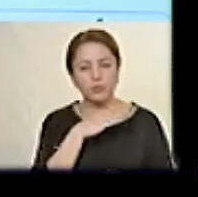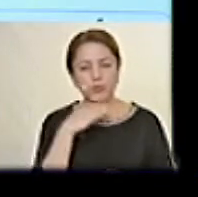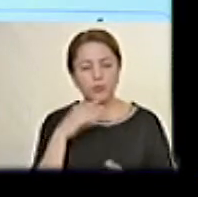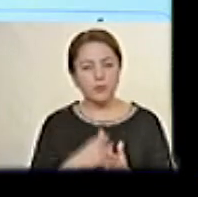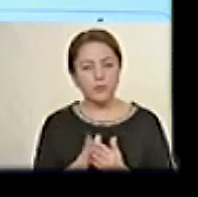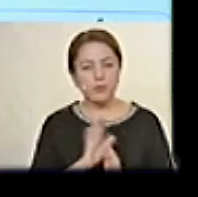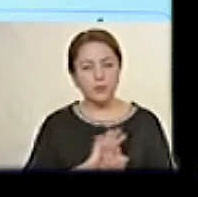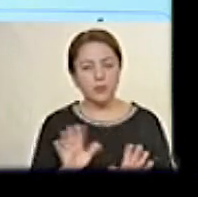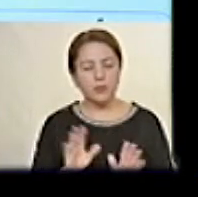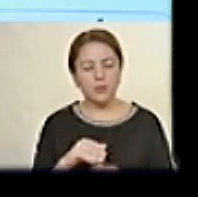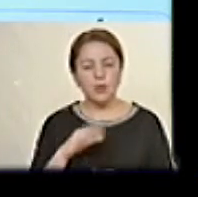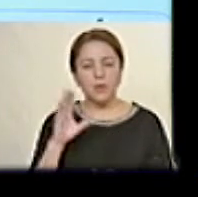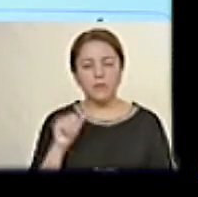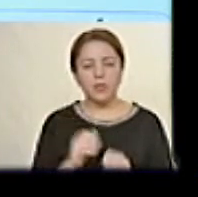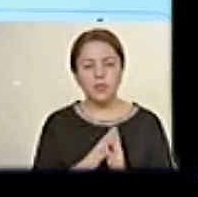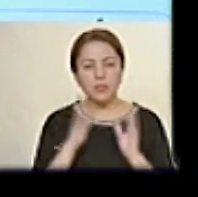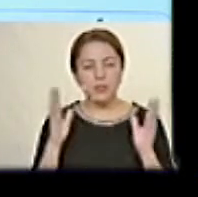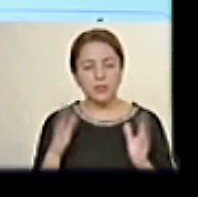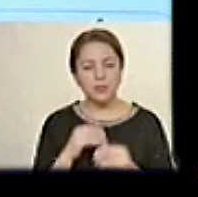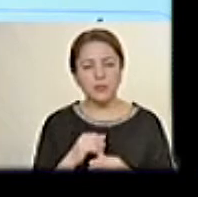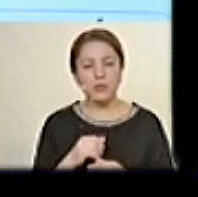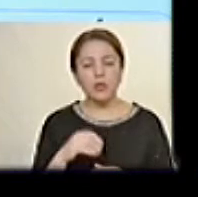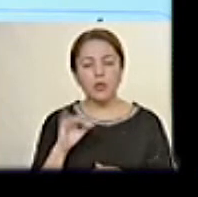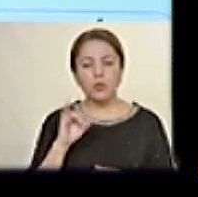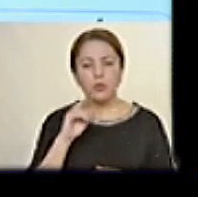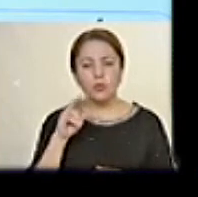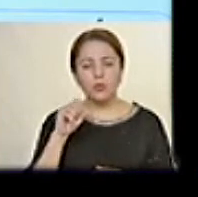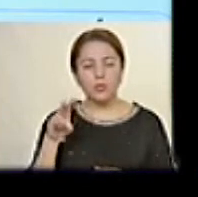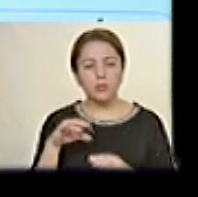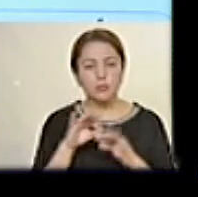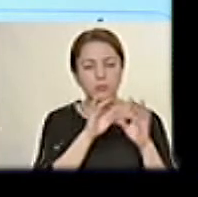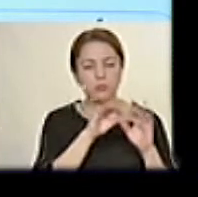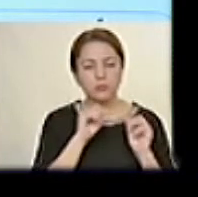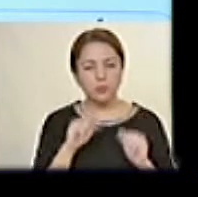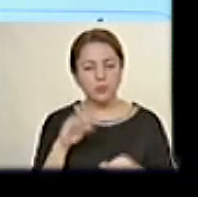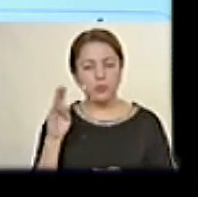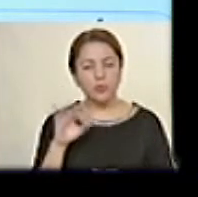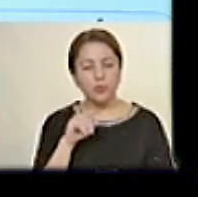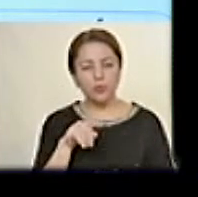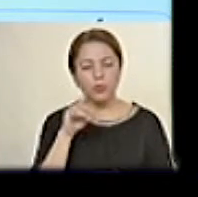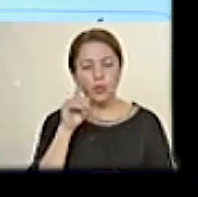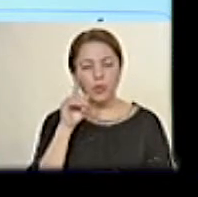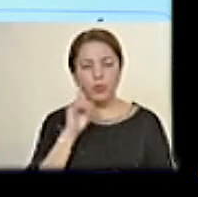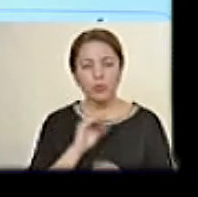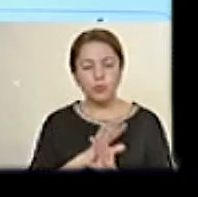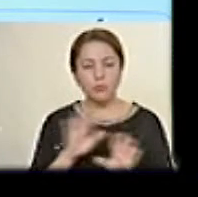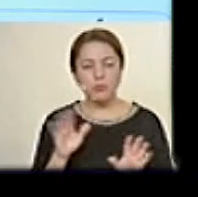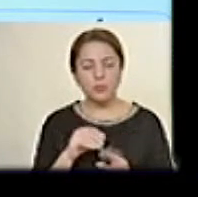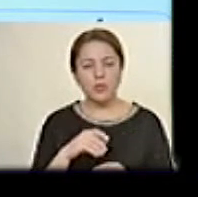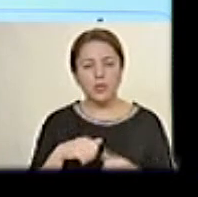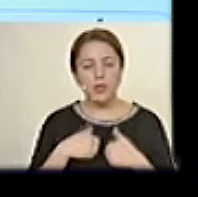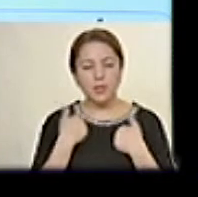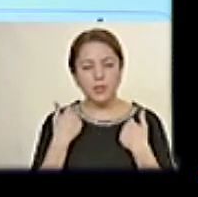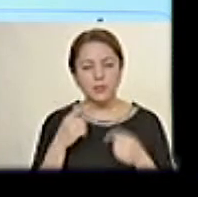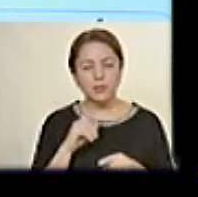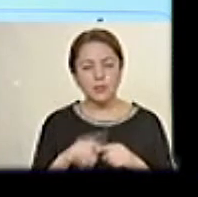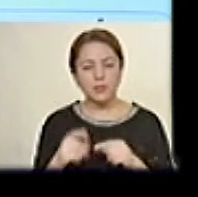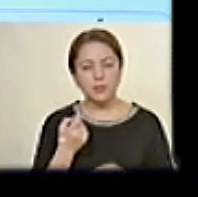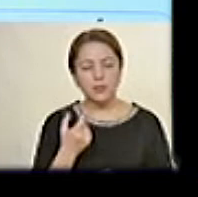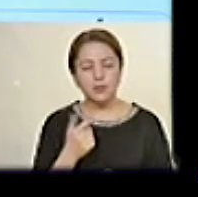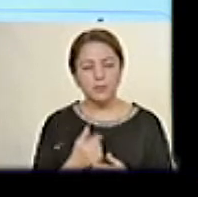sarflanmaydi hamda katta hajmli yuklarni ham tashiyveradi. Lekin uning noqulay tarafi harakati birmuncha tezligi